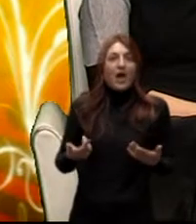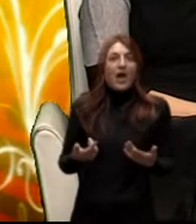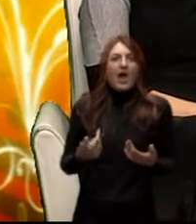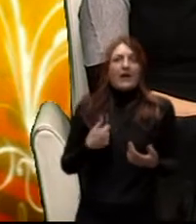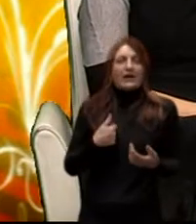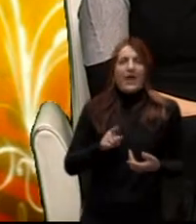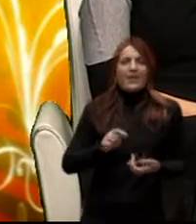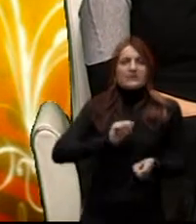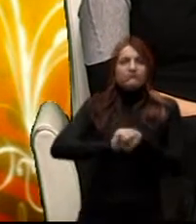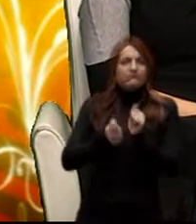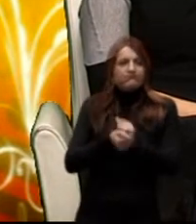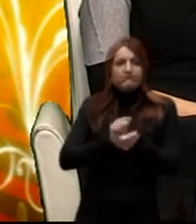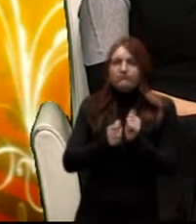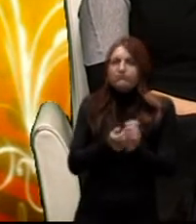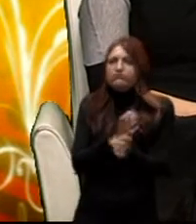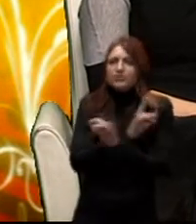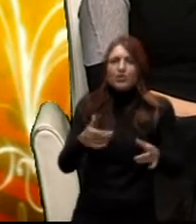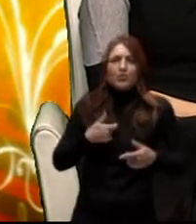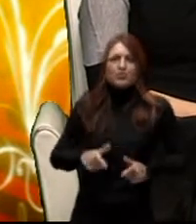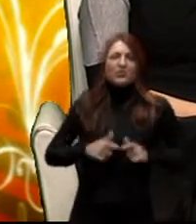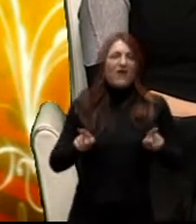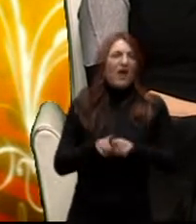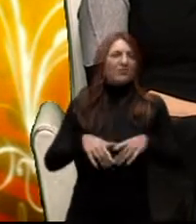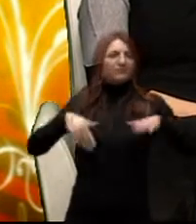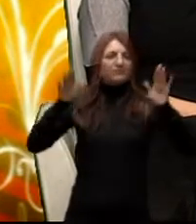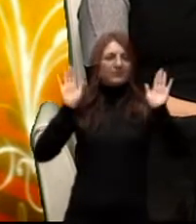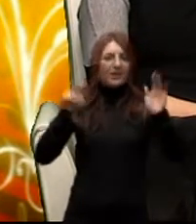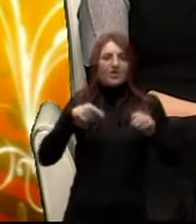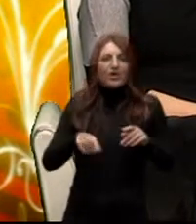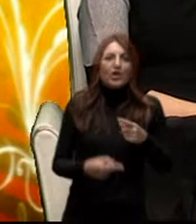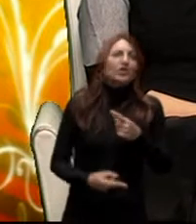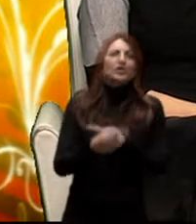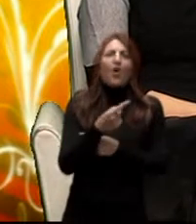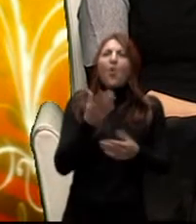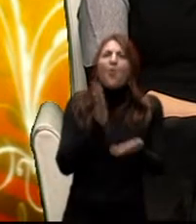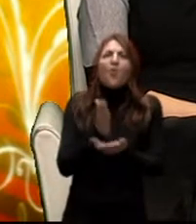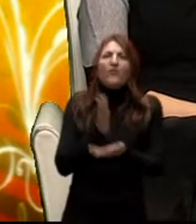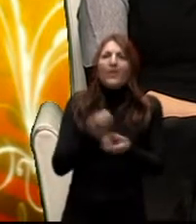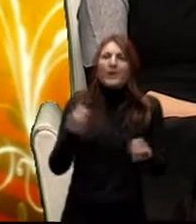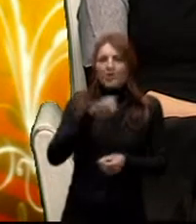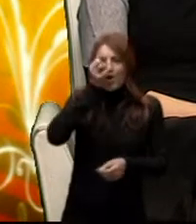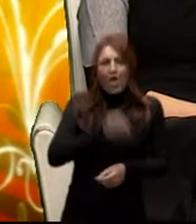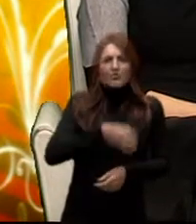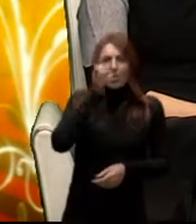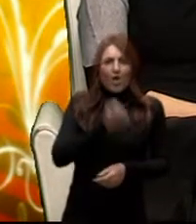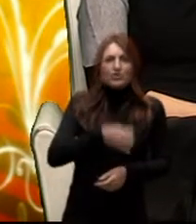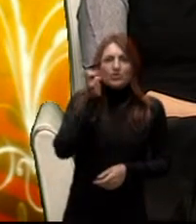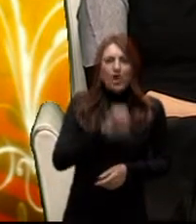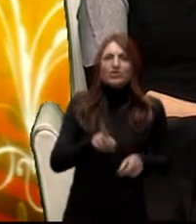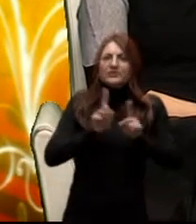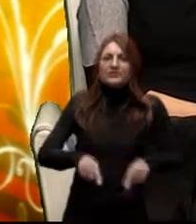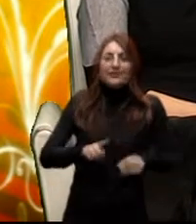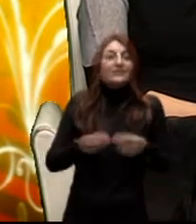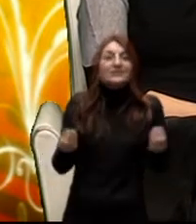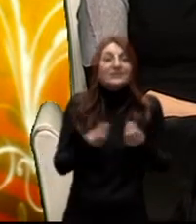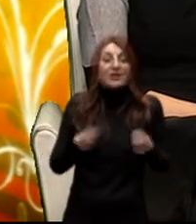prestanemo se boriti za bilo što u životu. Realno se događaju stalno neke loše stvari ili često, a događaju se zato